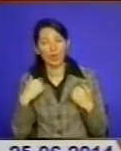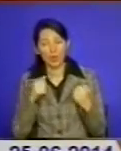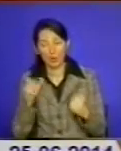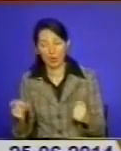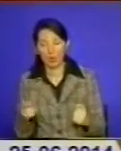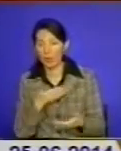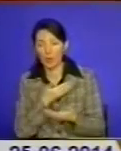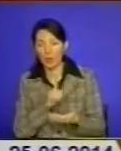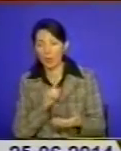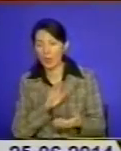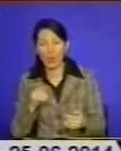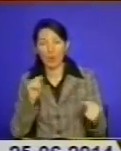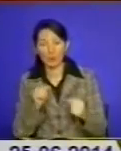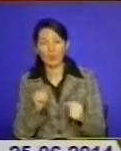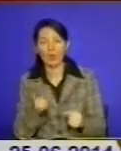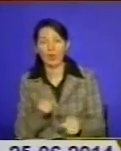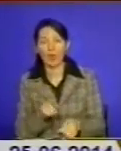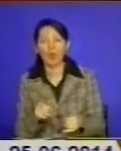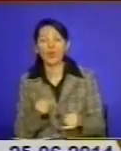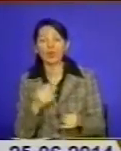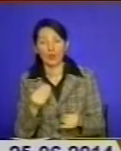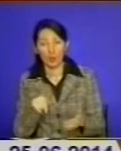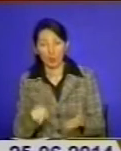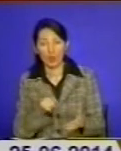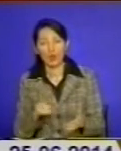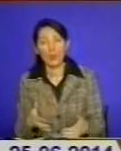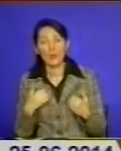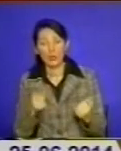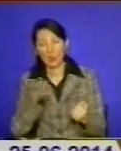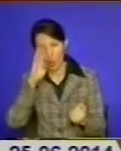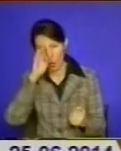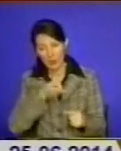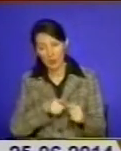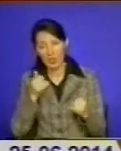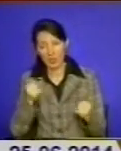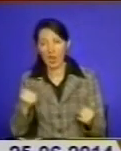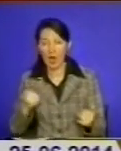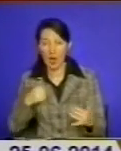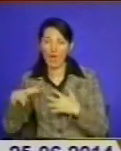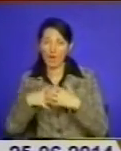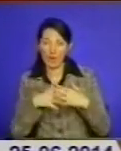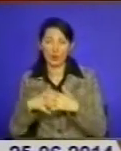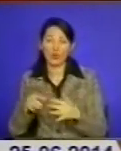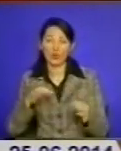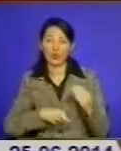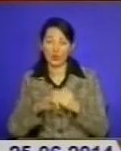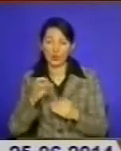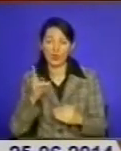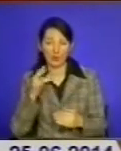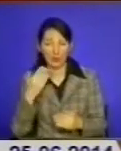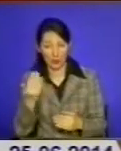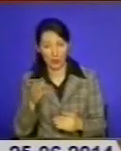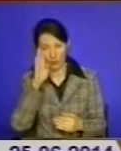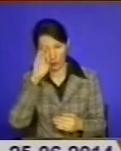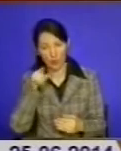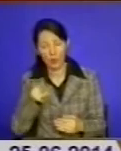Для того, щоб підтримати хлопців, які зараз воюють на сході. Вони потребують нашу кров. Ви перші